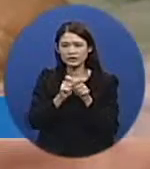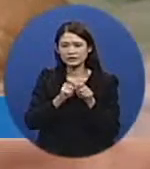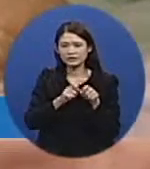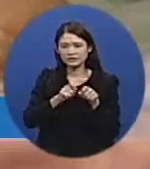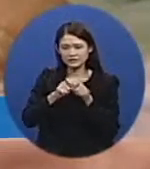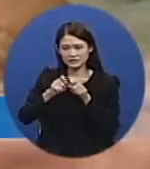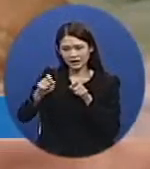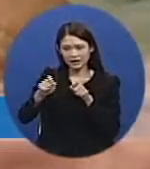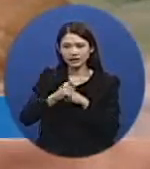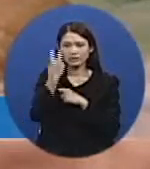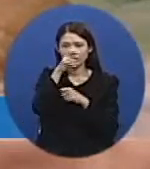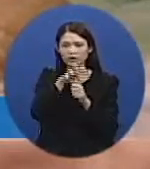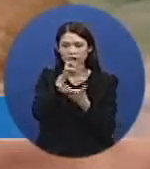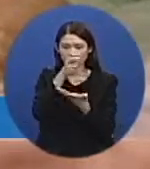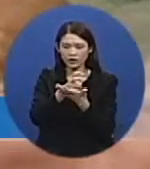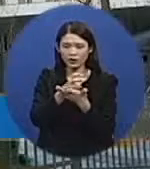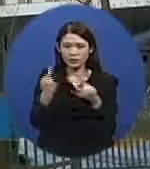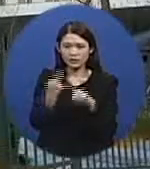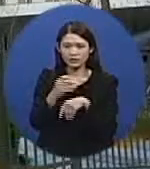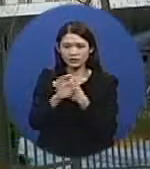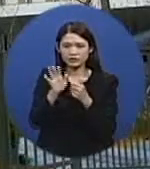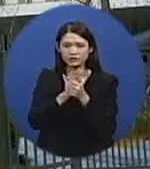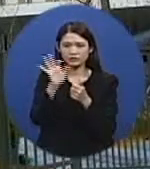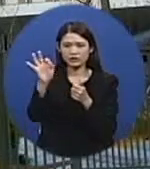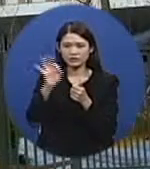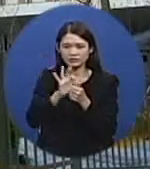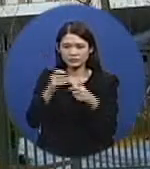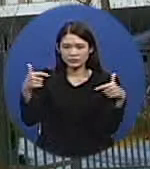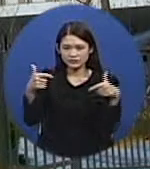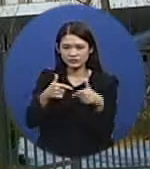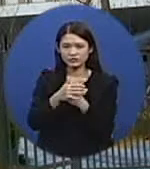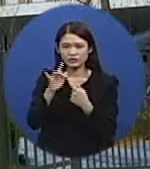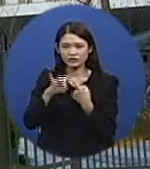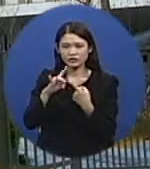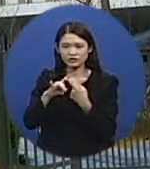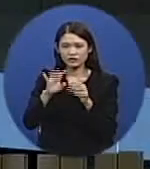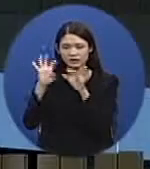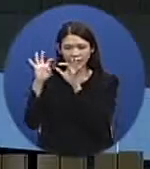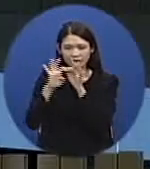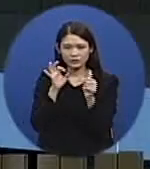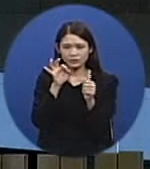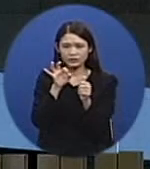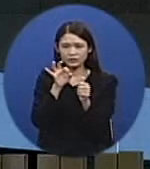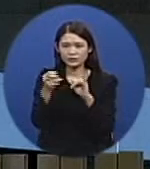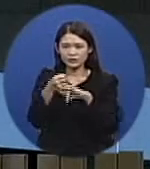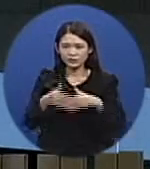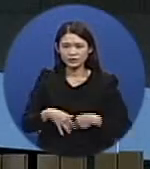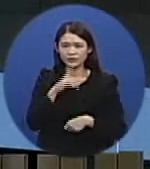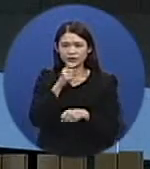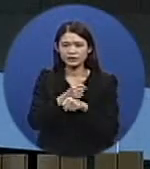요양법으로 변경될 때 지원액이 감소되는 경우에 한해 장애인 활동 지원금을 계속 받을 수 있도록 해야 한다고